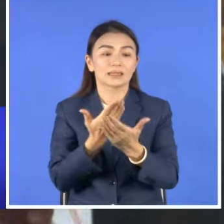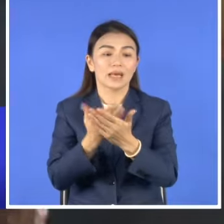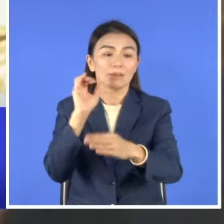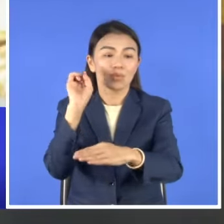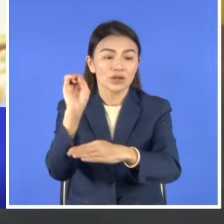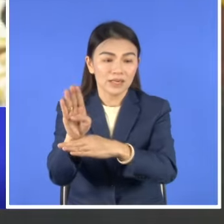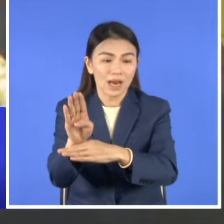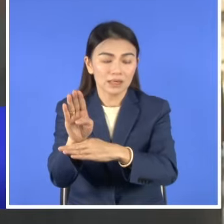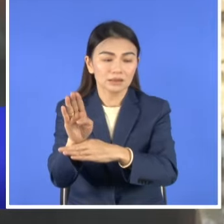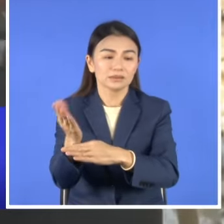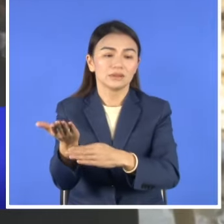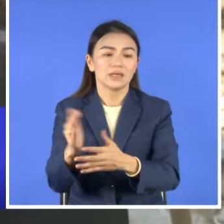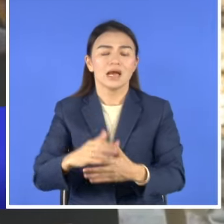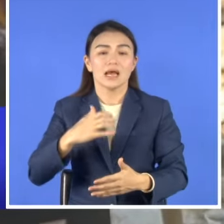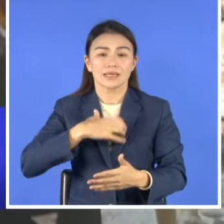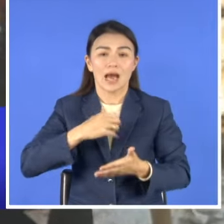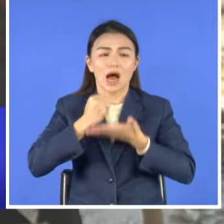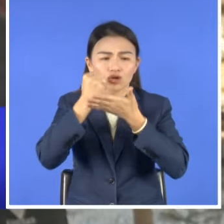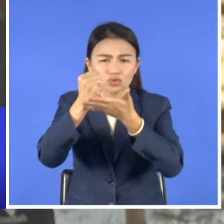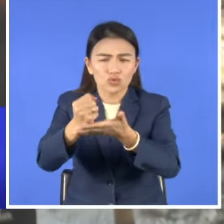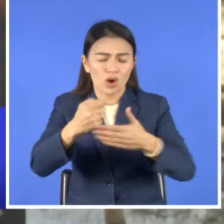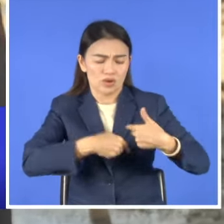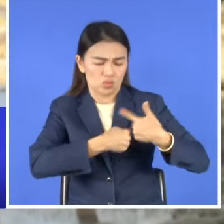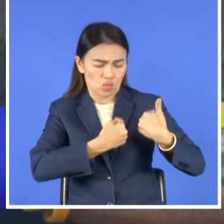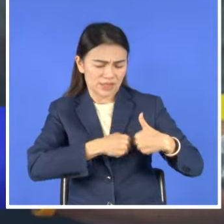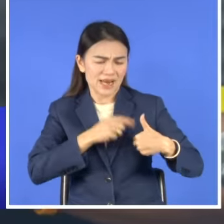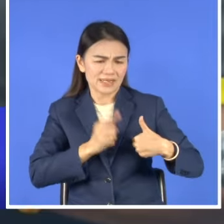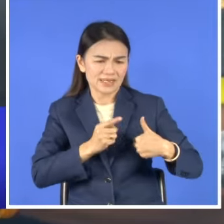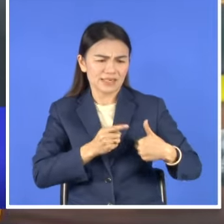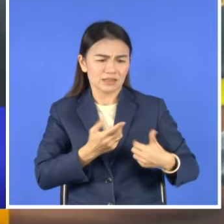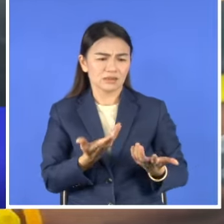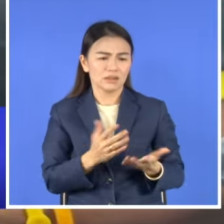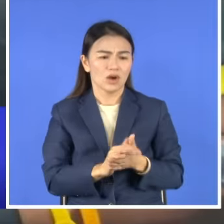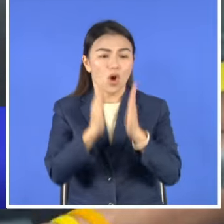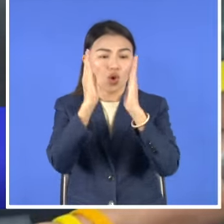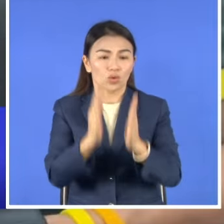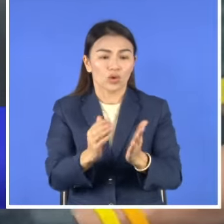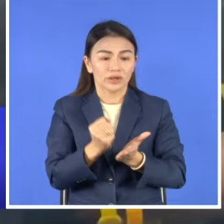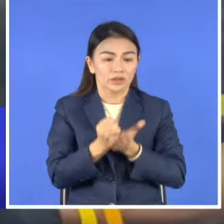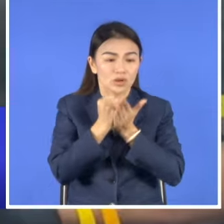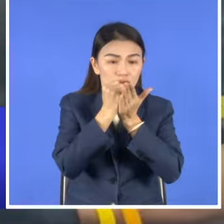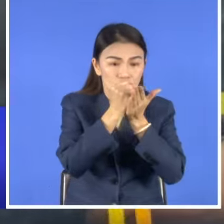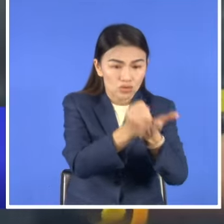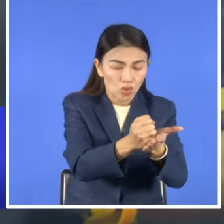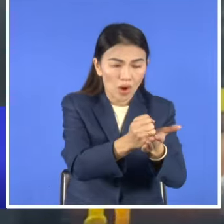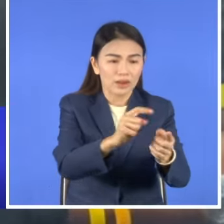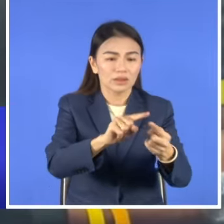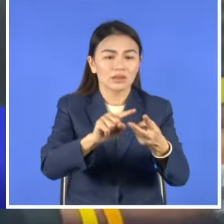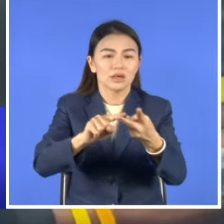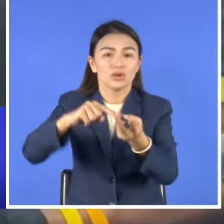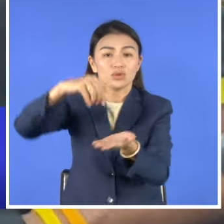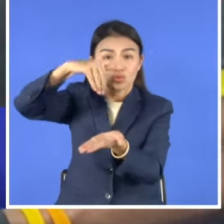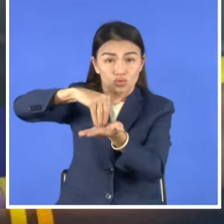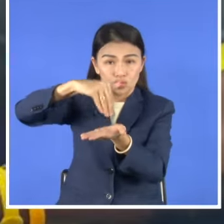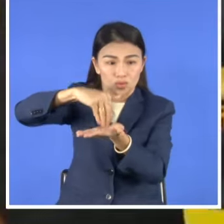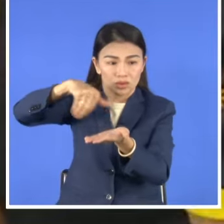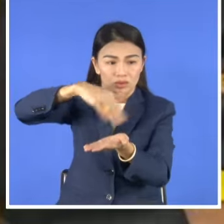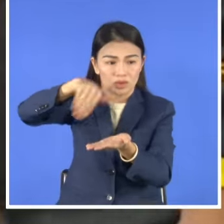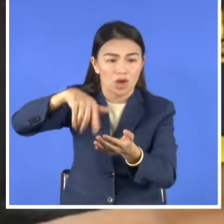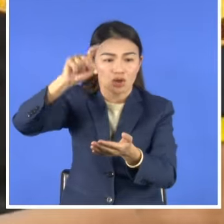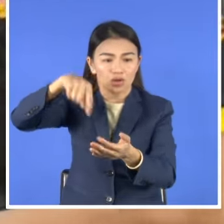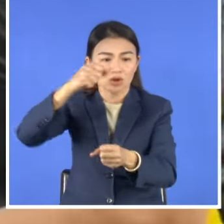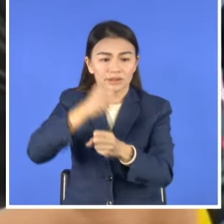คืออยากจะช่วยเหลือด้วยใจจริงคุณผู้ชมคือช่วยเหลือคนด้วยเพราะว่าศูนย์เนี่ยท้ายที่สุดแล้วก็ต้องมีการสร้าง